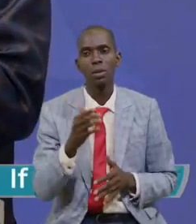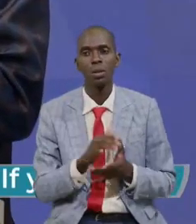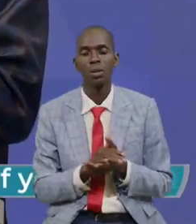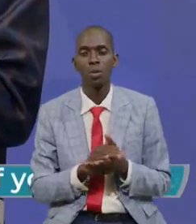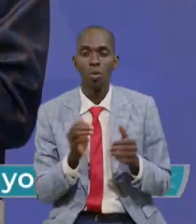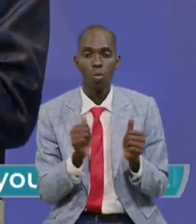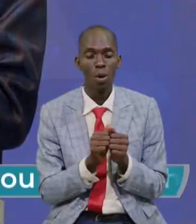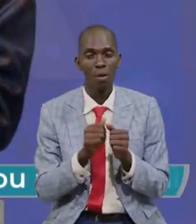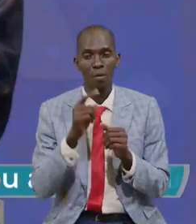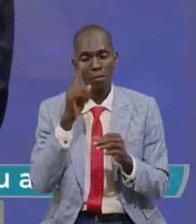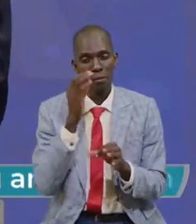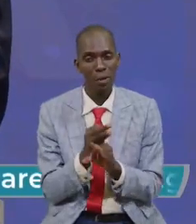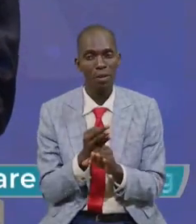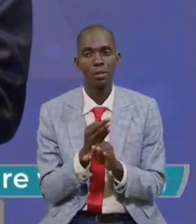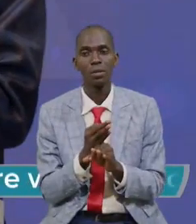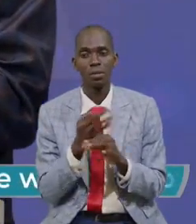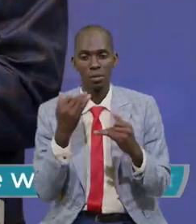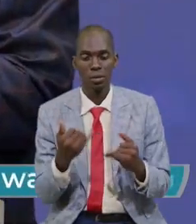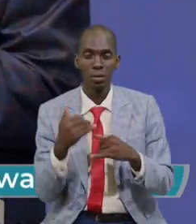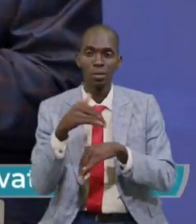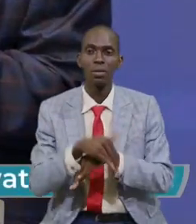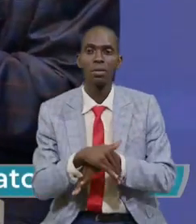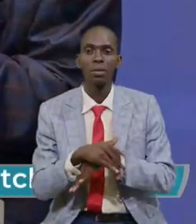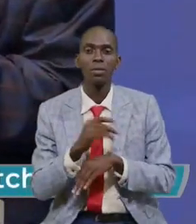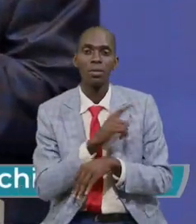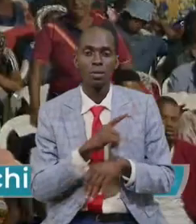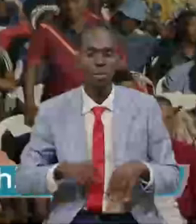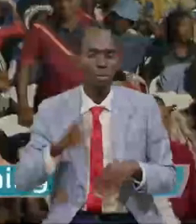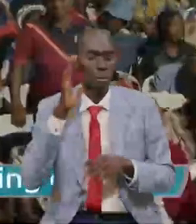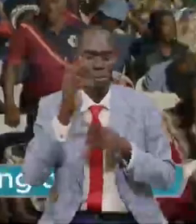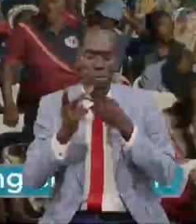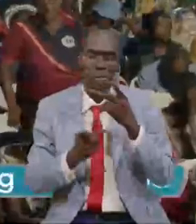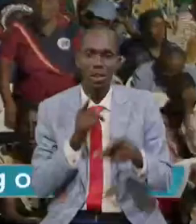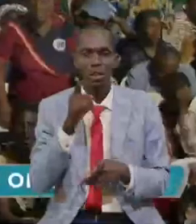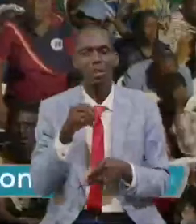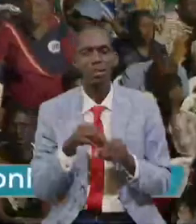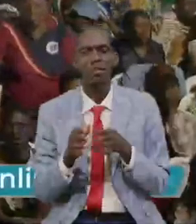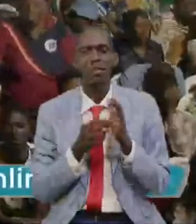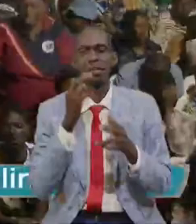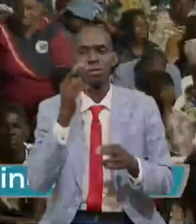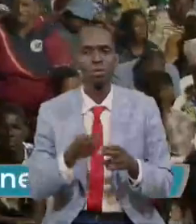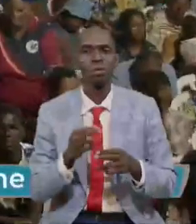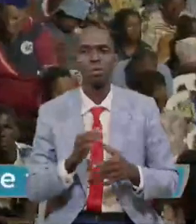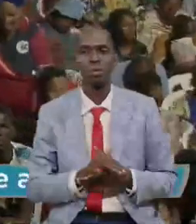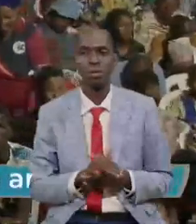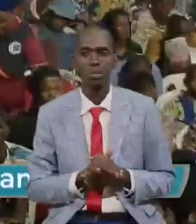et quand vous faites cela avec foi, le Seigneur vous visitera ce